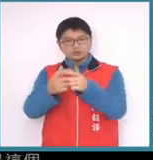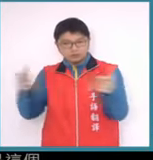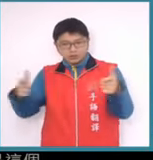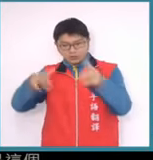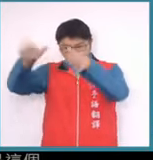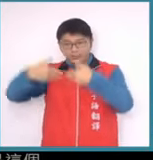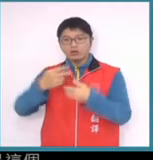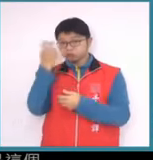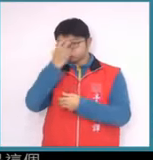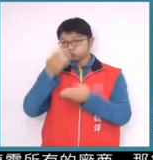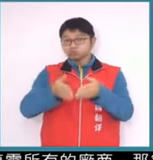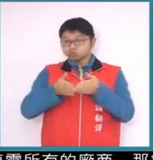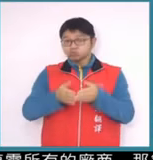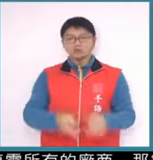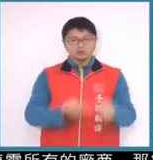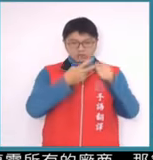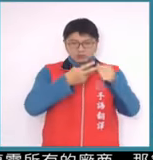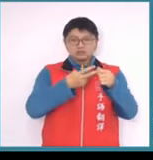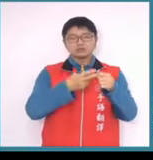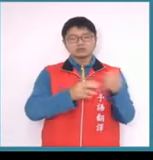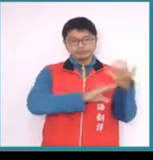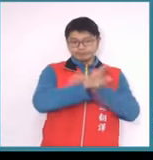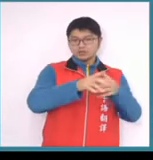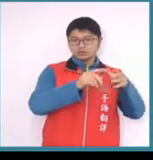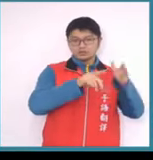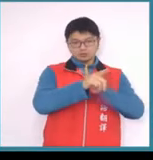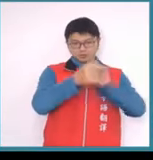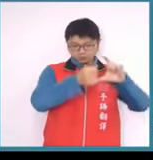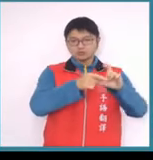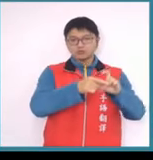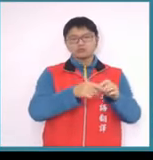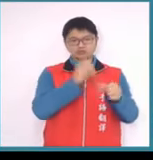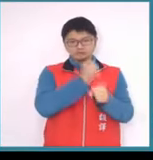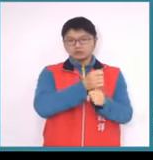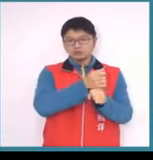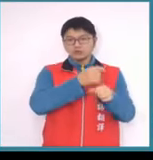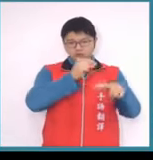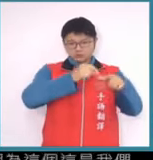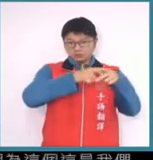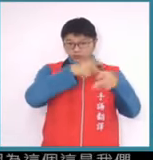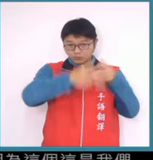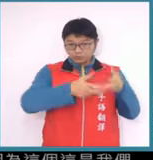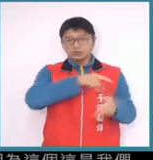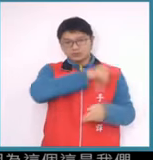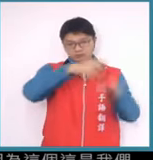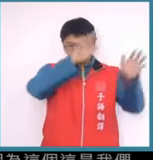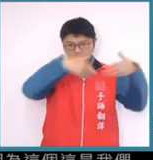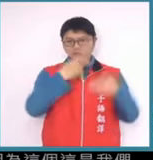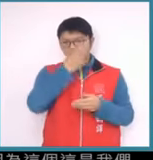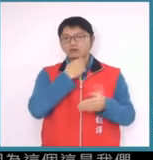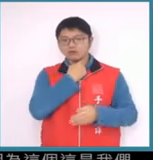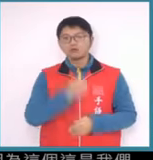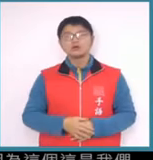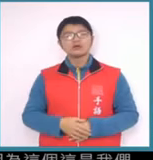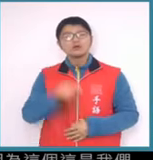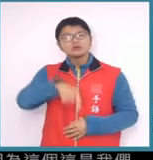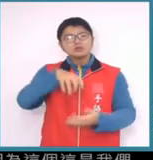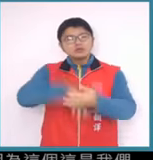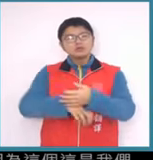商。那因为这是我们桃园国际机场有3大货运站，有华